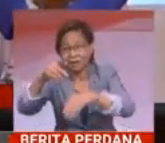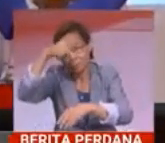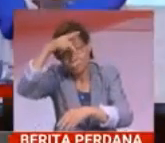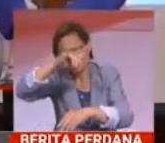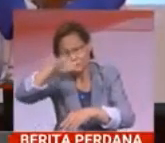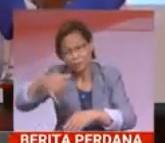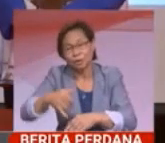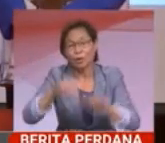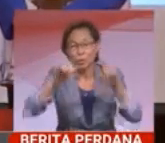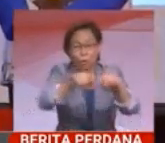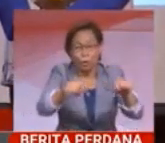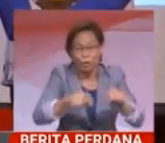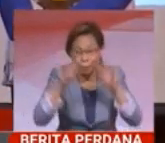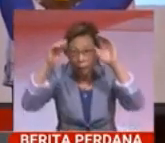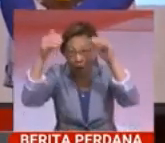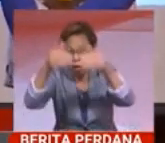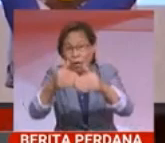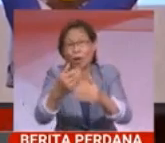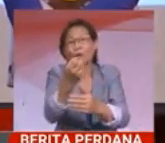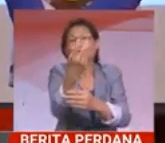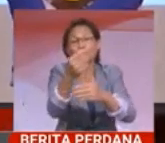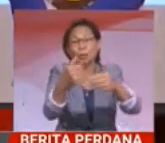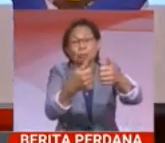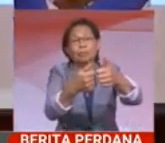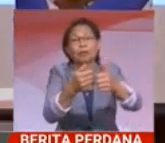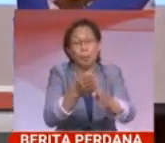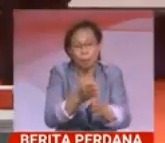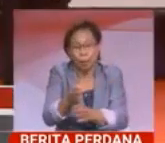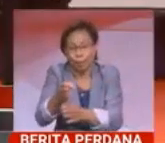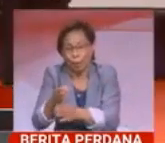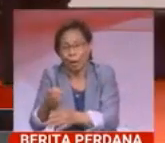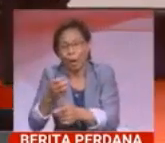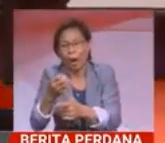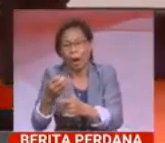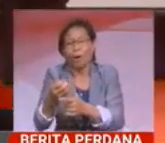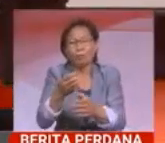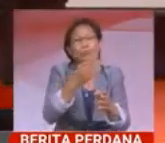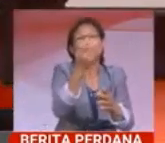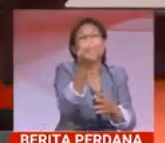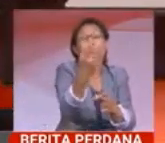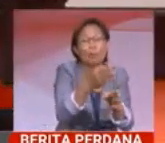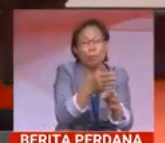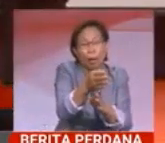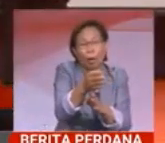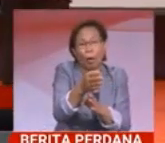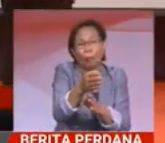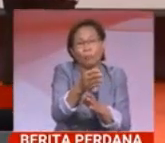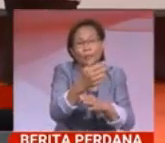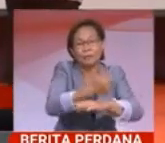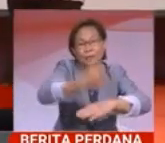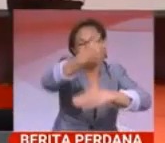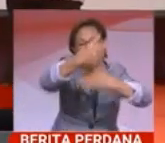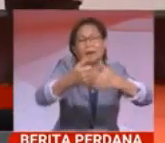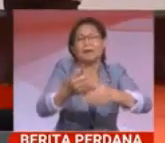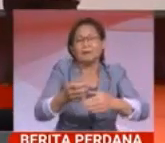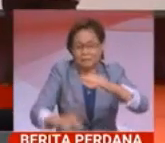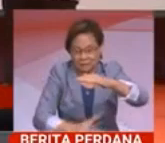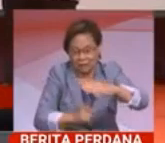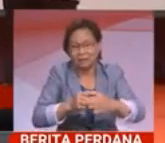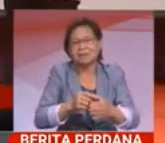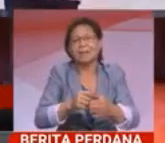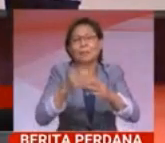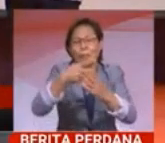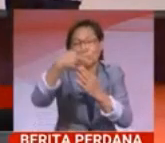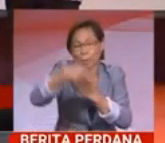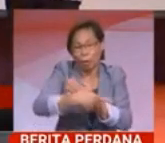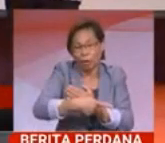wilayah prihatin fokus kepada 12 bidang utama atau cap nah yang akan menjadi payung kepada staf program jabatan yang